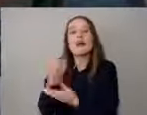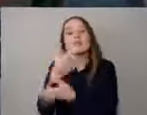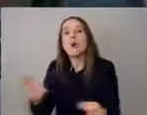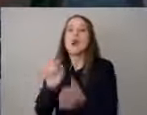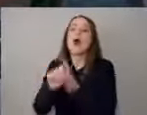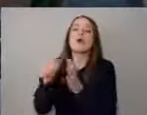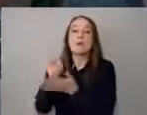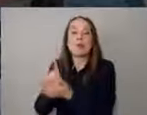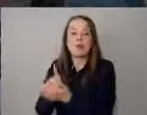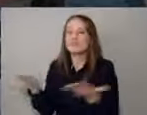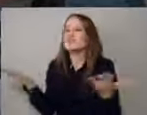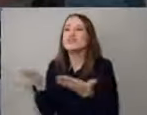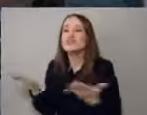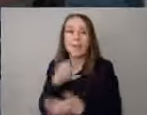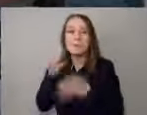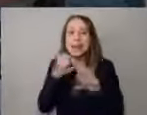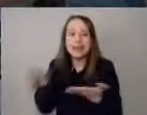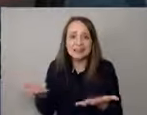Rafał!